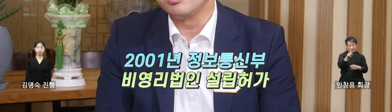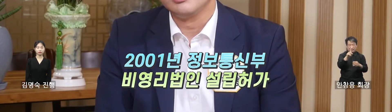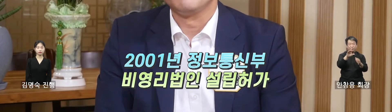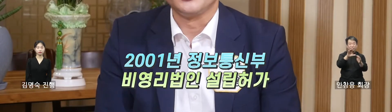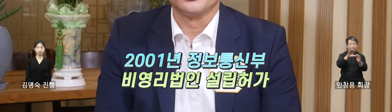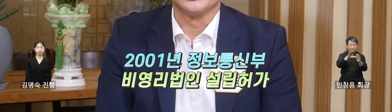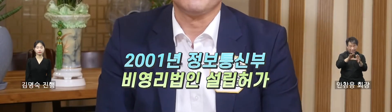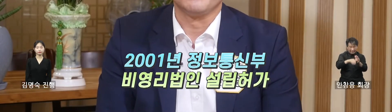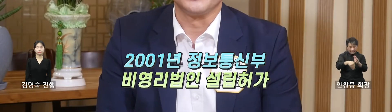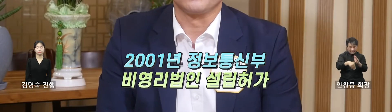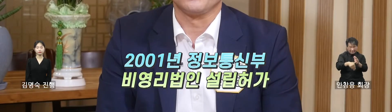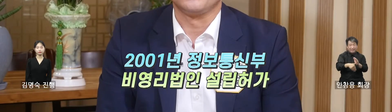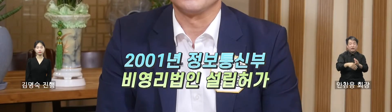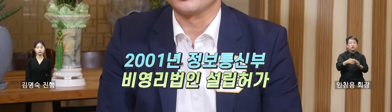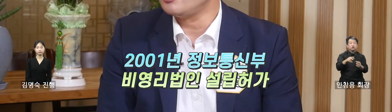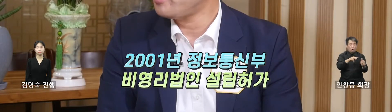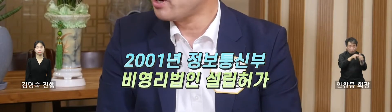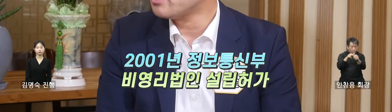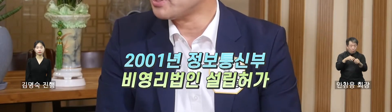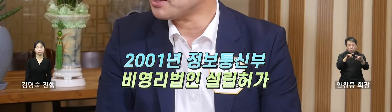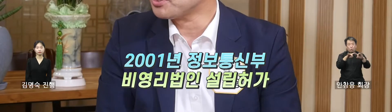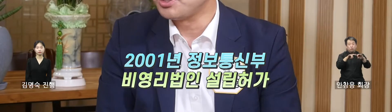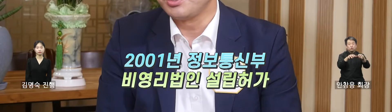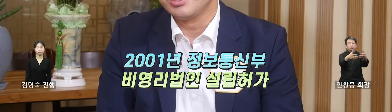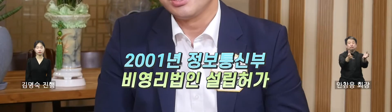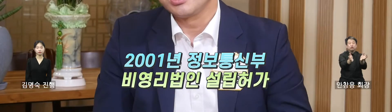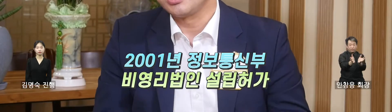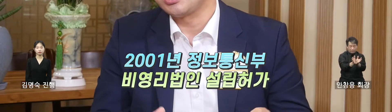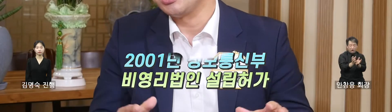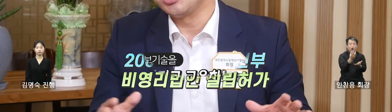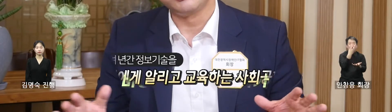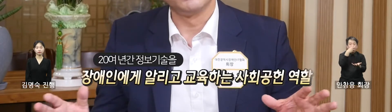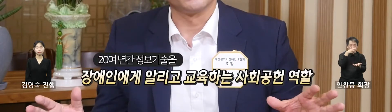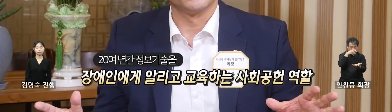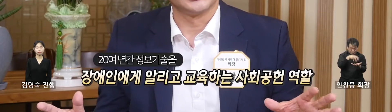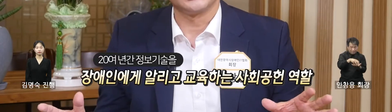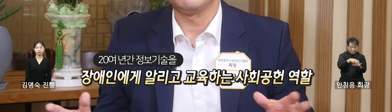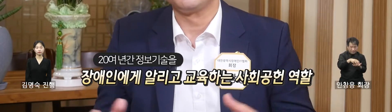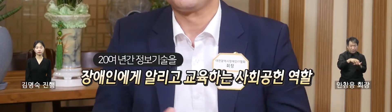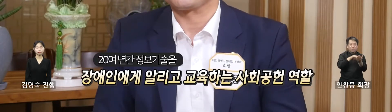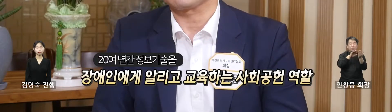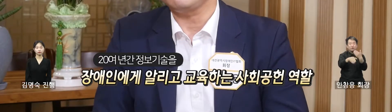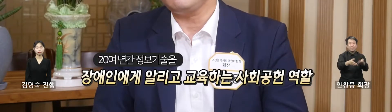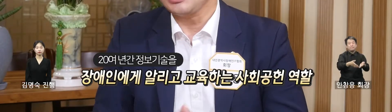정보통신부로부터 비영리 법인으로 설립 허가를 받아서 지난